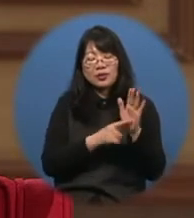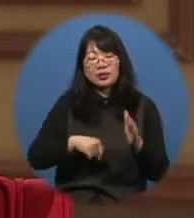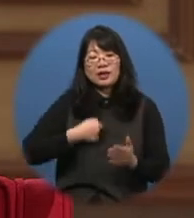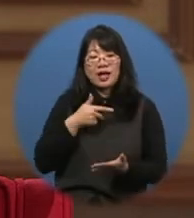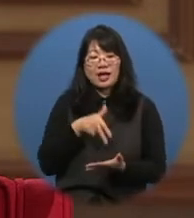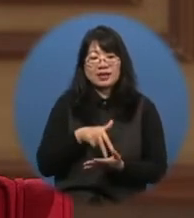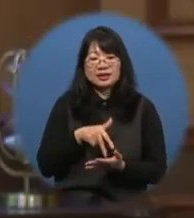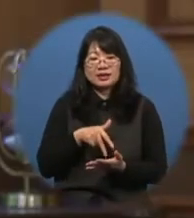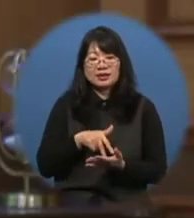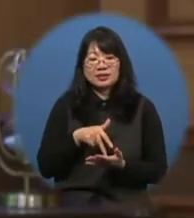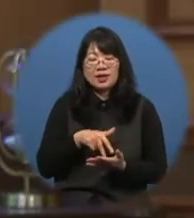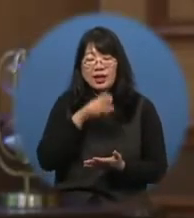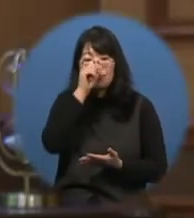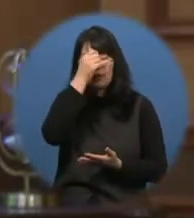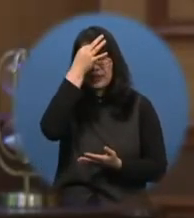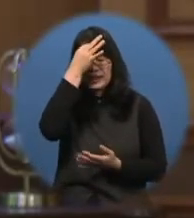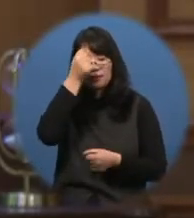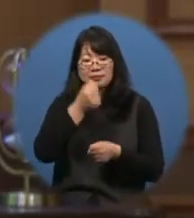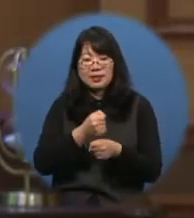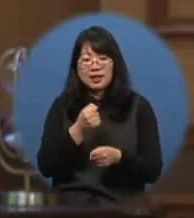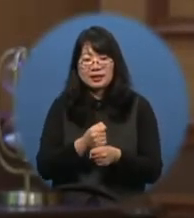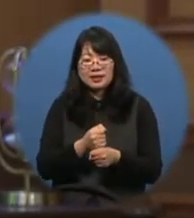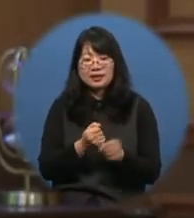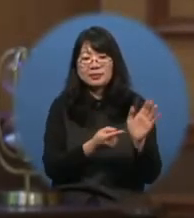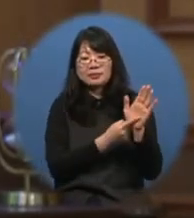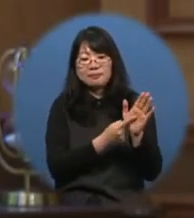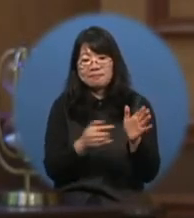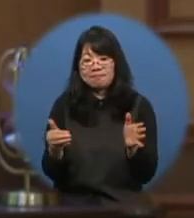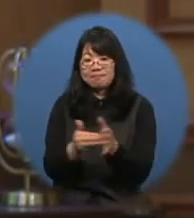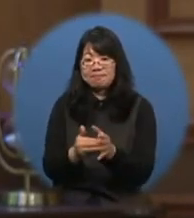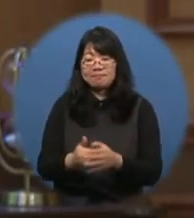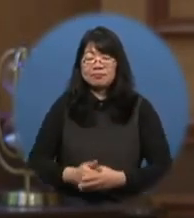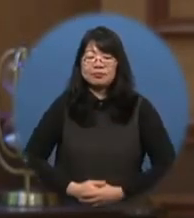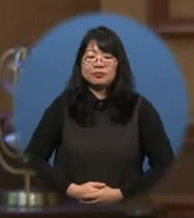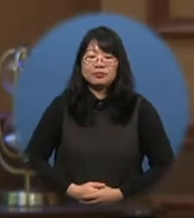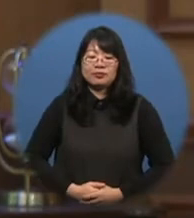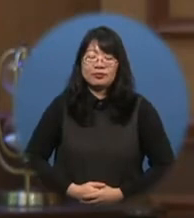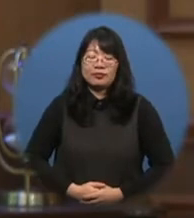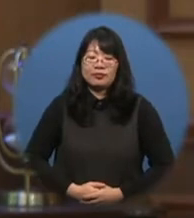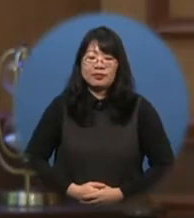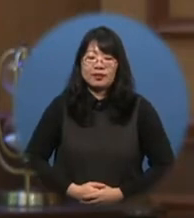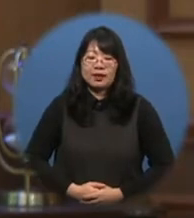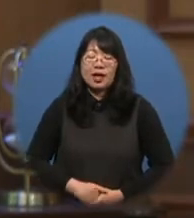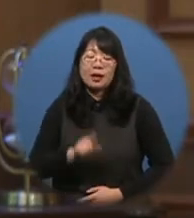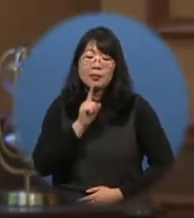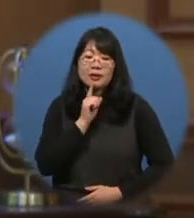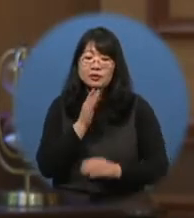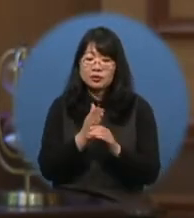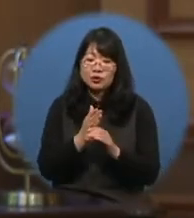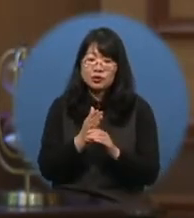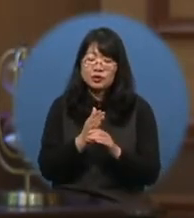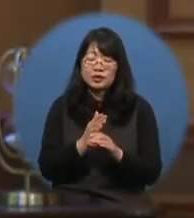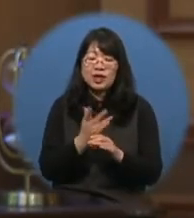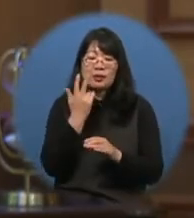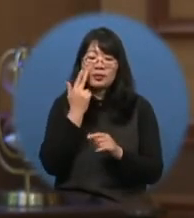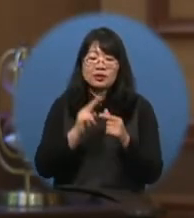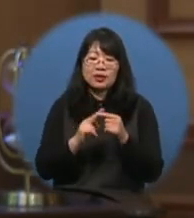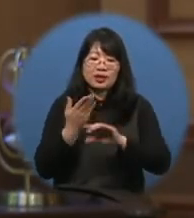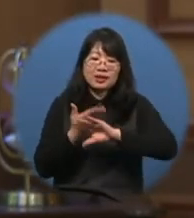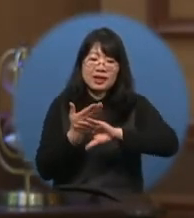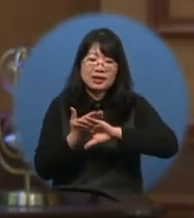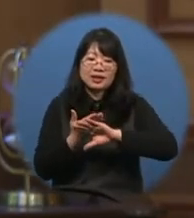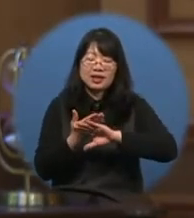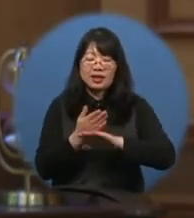나름 좋은 기능을 많이 네, 기능을 많이 발휘하고 있다 네. 이렇게 볼 수 있을 것 같습니다. 그런데 말씀 도중에 네. 미국과 달리